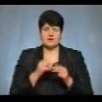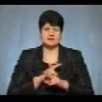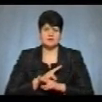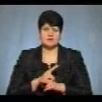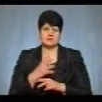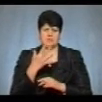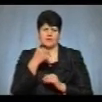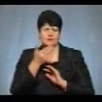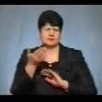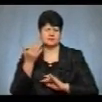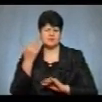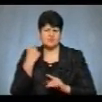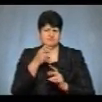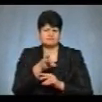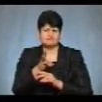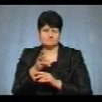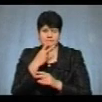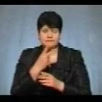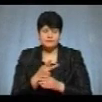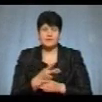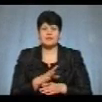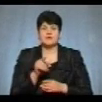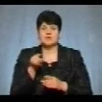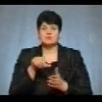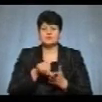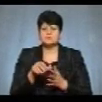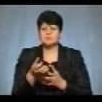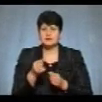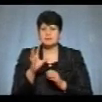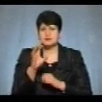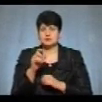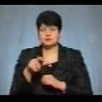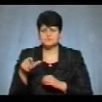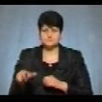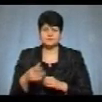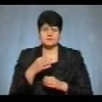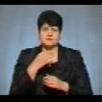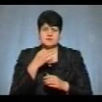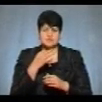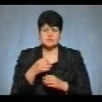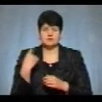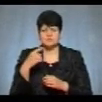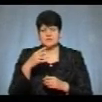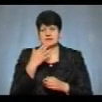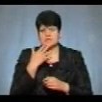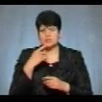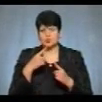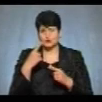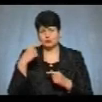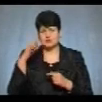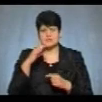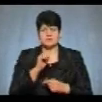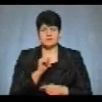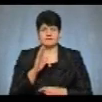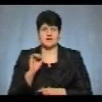п'ятирічної давності. Участь у ньому взяли понад 500 осіб, це повідомив заступник начальника відділу комунікації обласної нацполіції Андрій